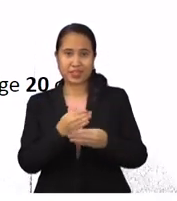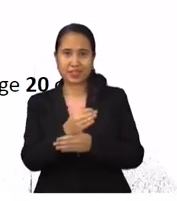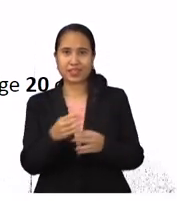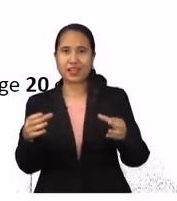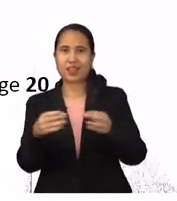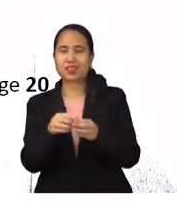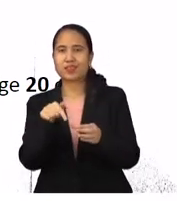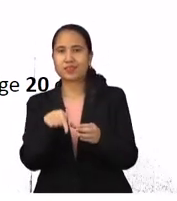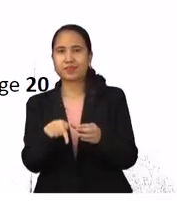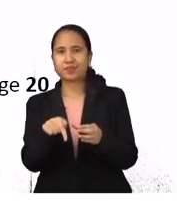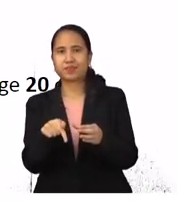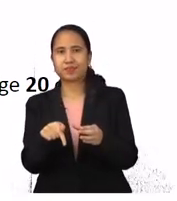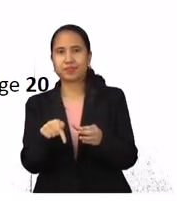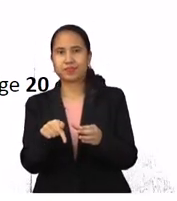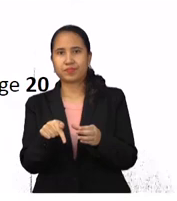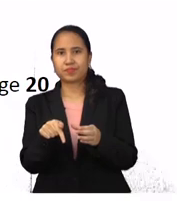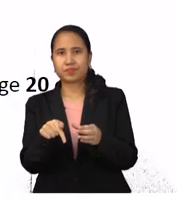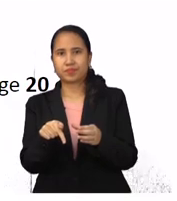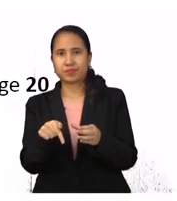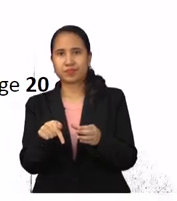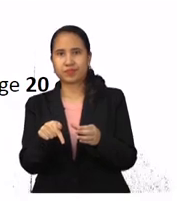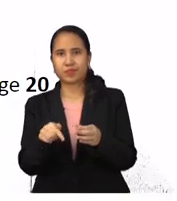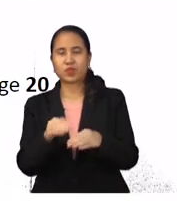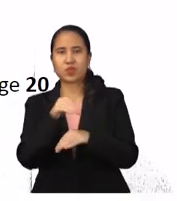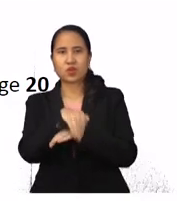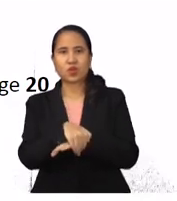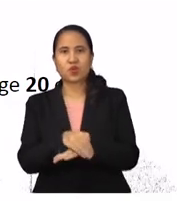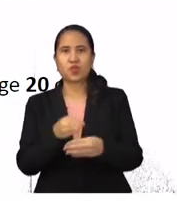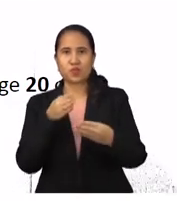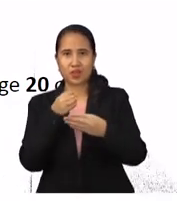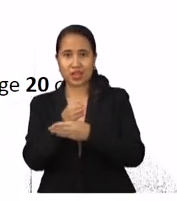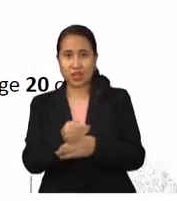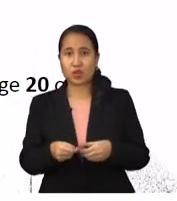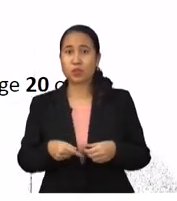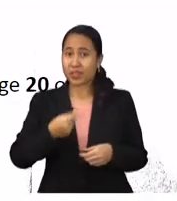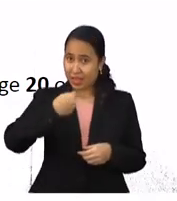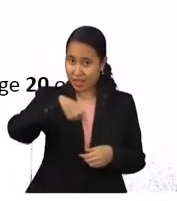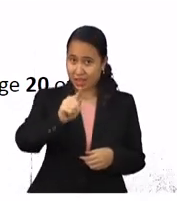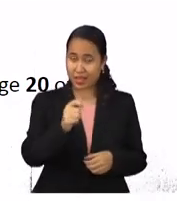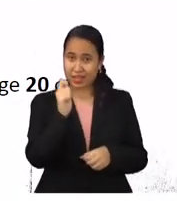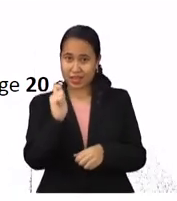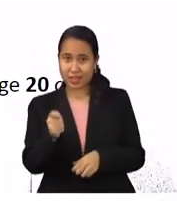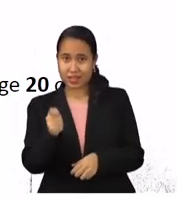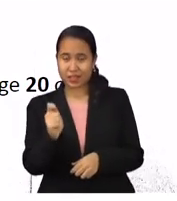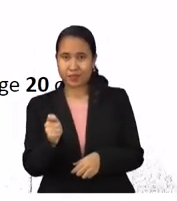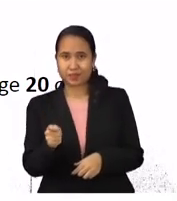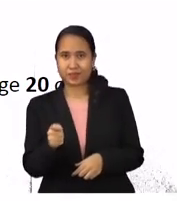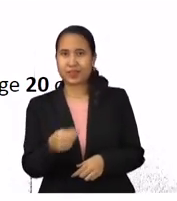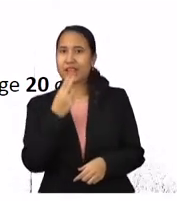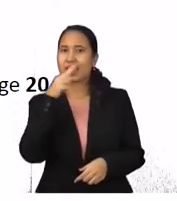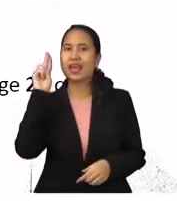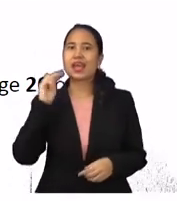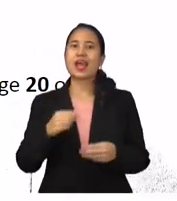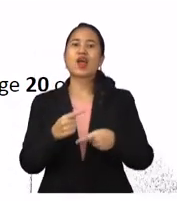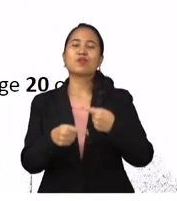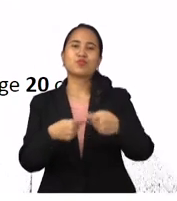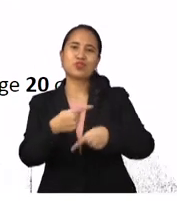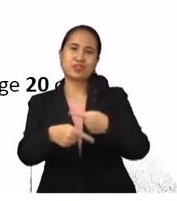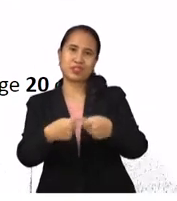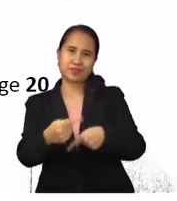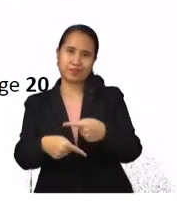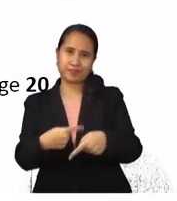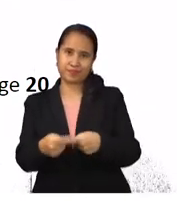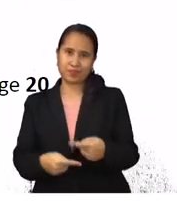van amnestieverlening met betrekking tot het recht op toegang tot de rechter en het recht op een eerlijk proces, ook van